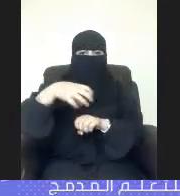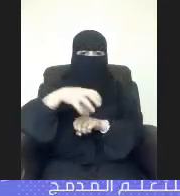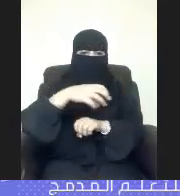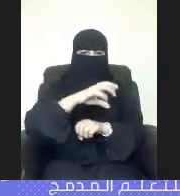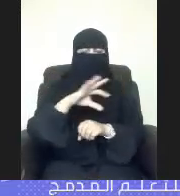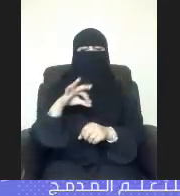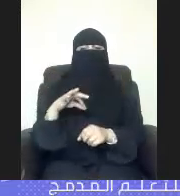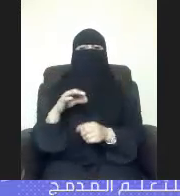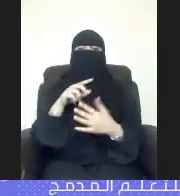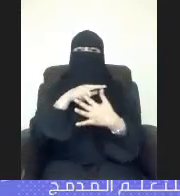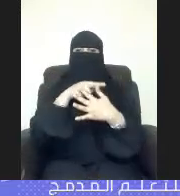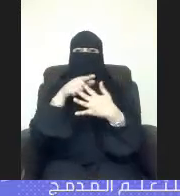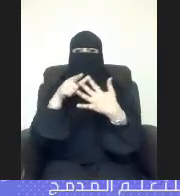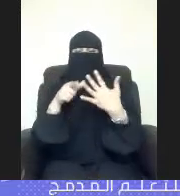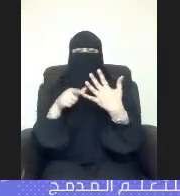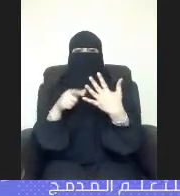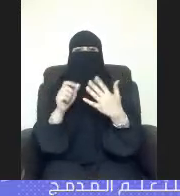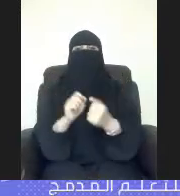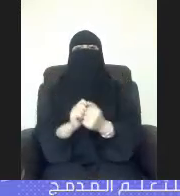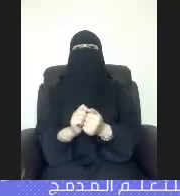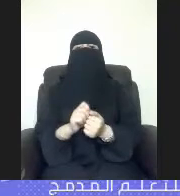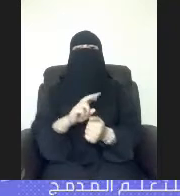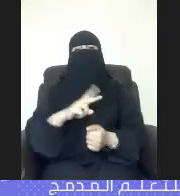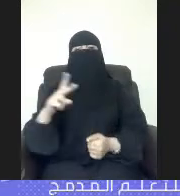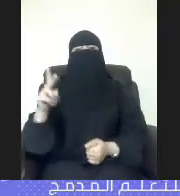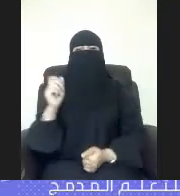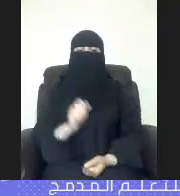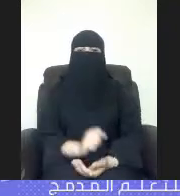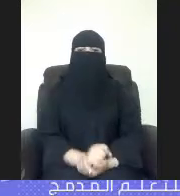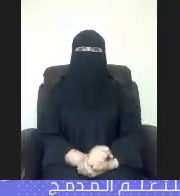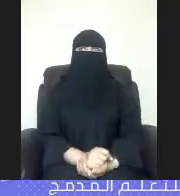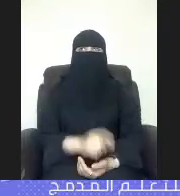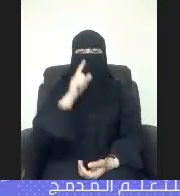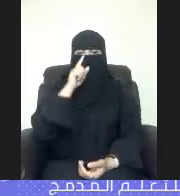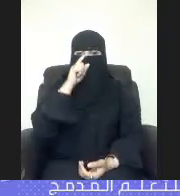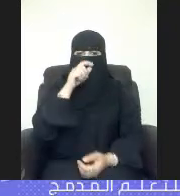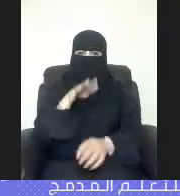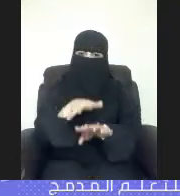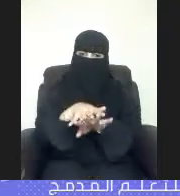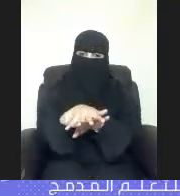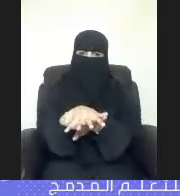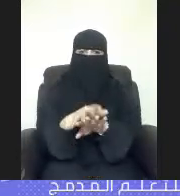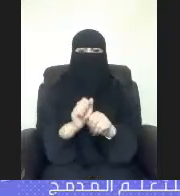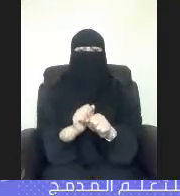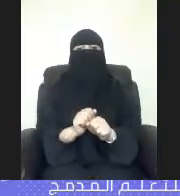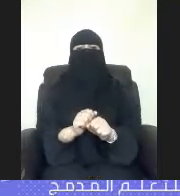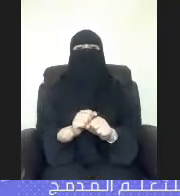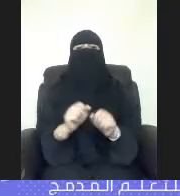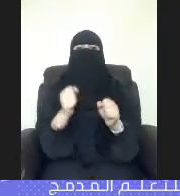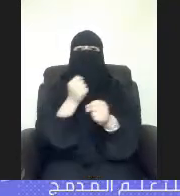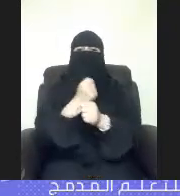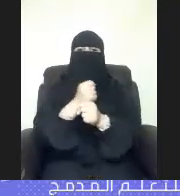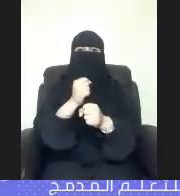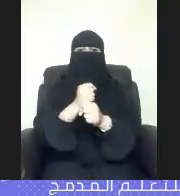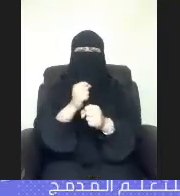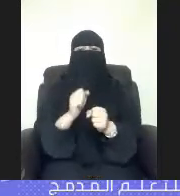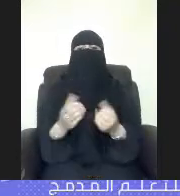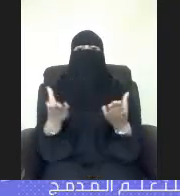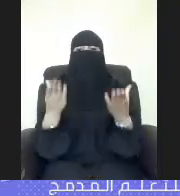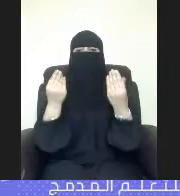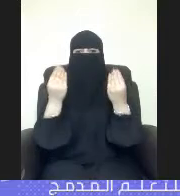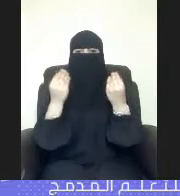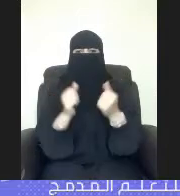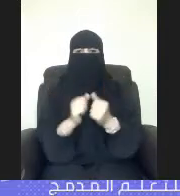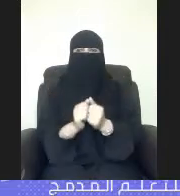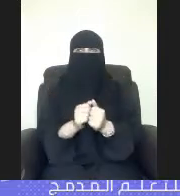جداً لدمجها في منظومة العملية التعليمية، وحسب ما